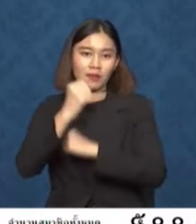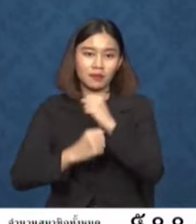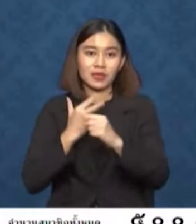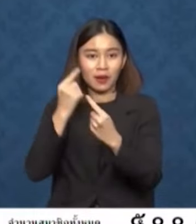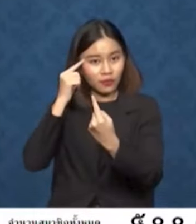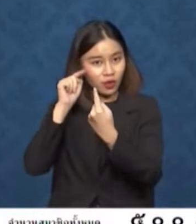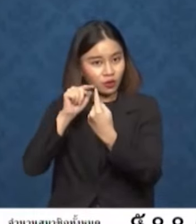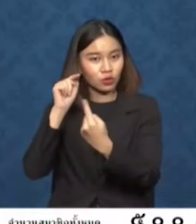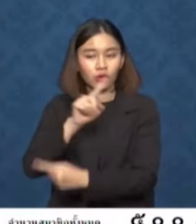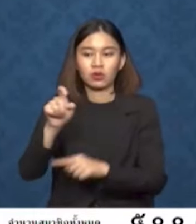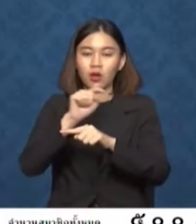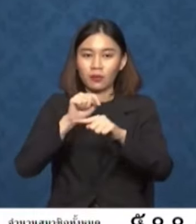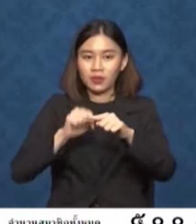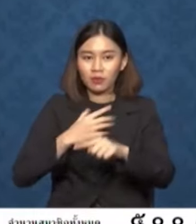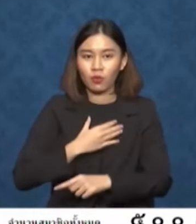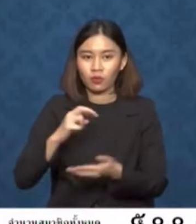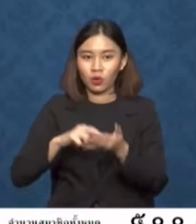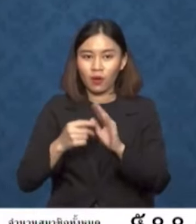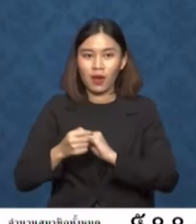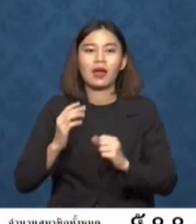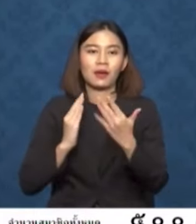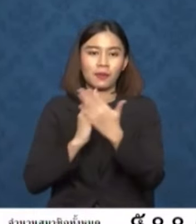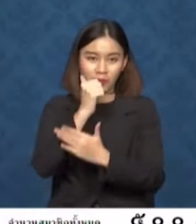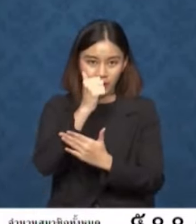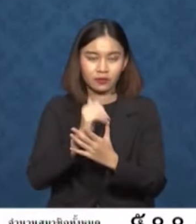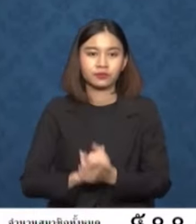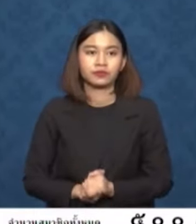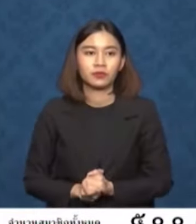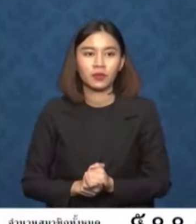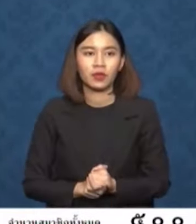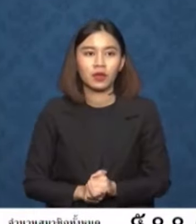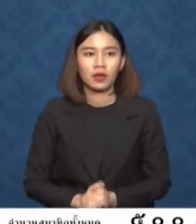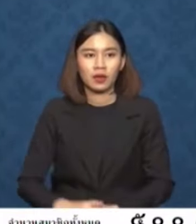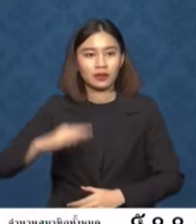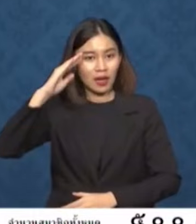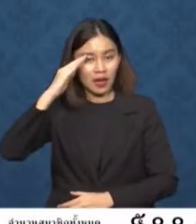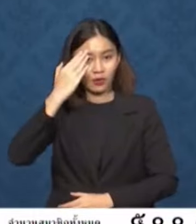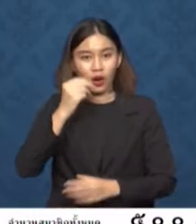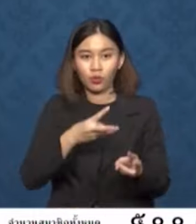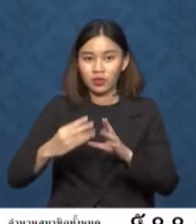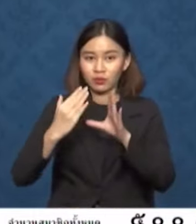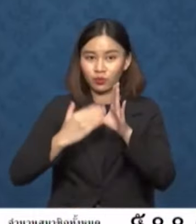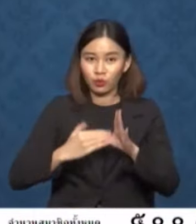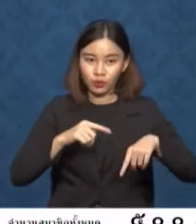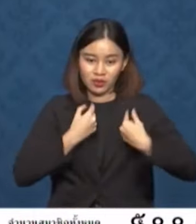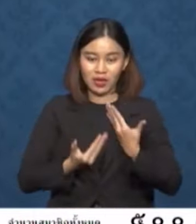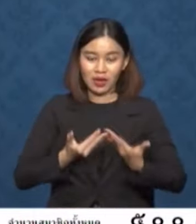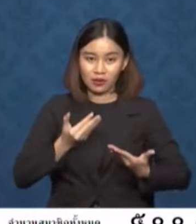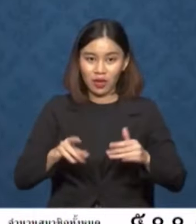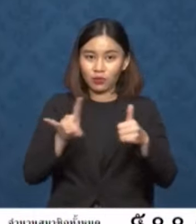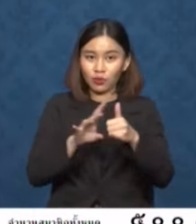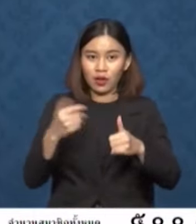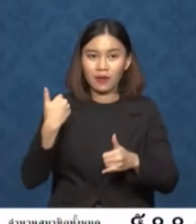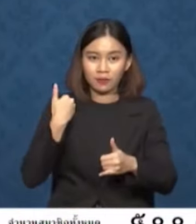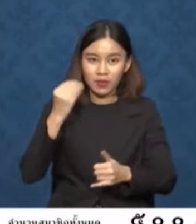เข้าเป้า 100%นี่ผมก็ถือว่าสำเร็จเราจะได้ทหารจากการสมัครใจเป็นคนมีคุณภาพออกไป